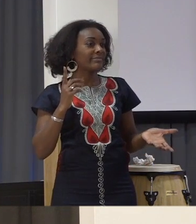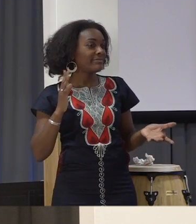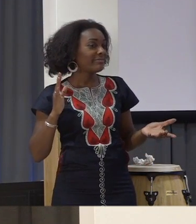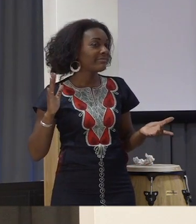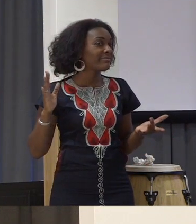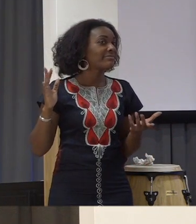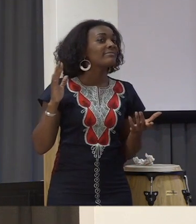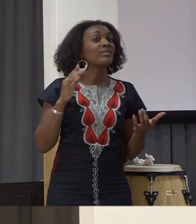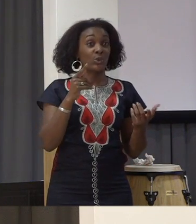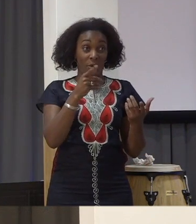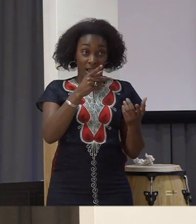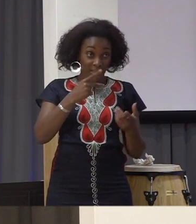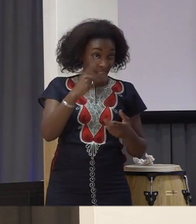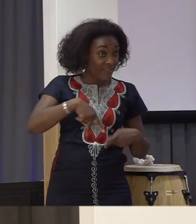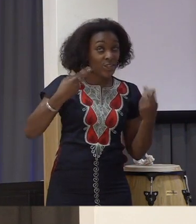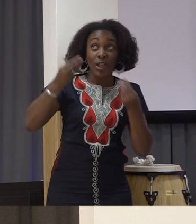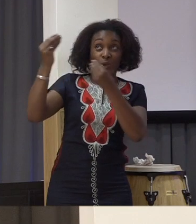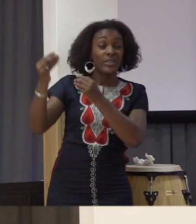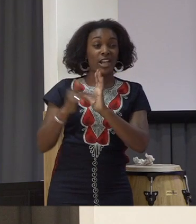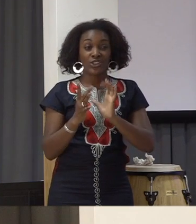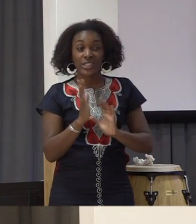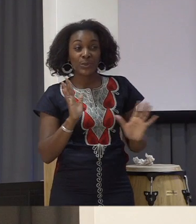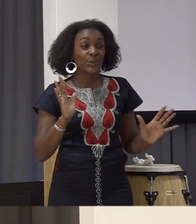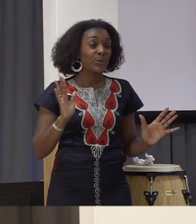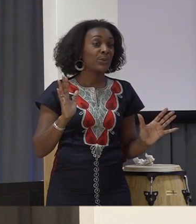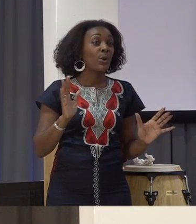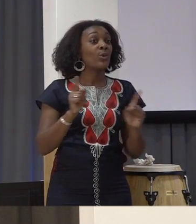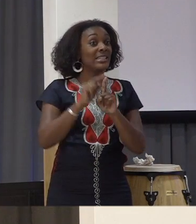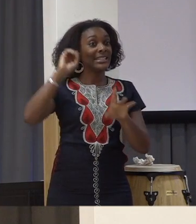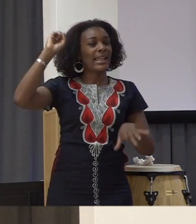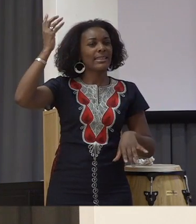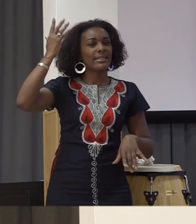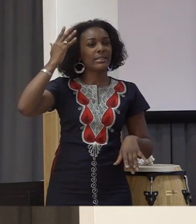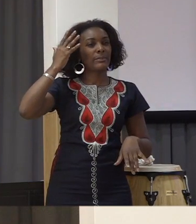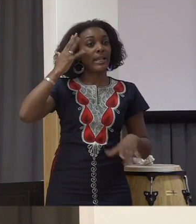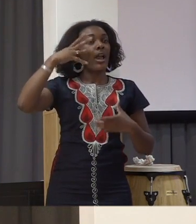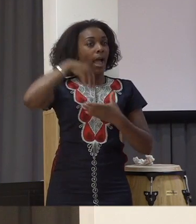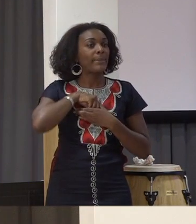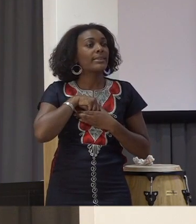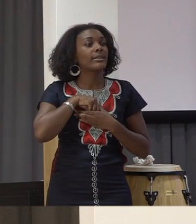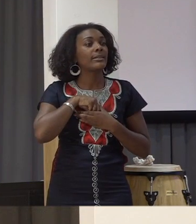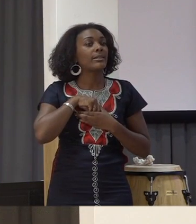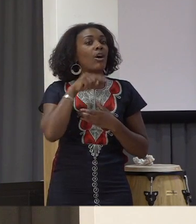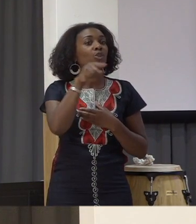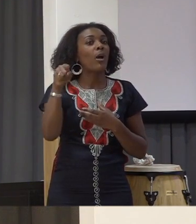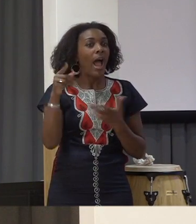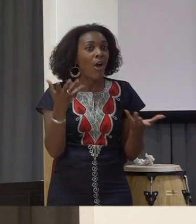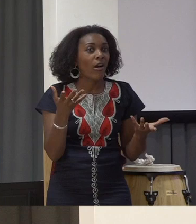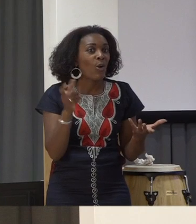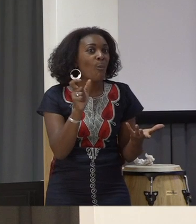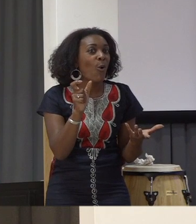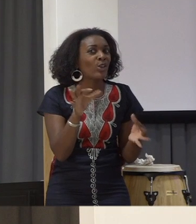as donné ta vie à Jésus et que le Saint-Esprit habite en toi. Vous cogitez ?